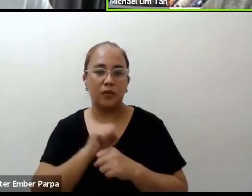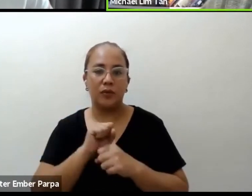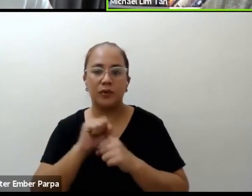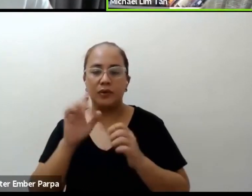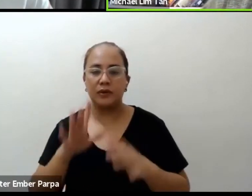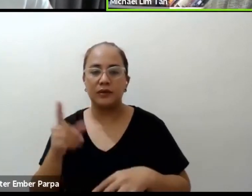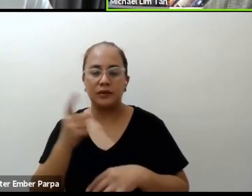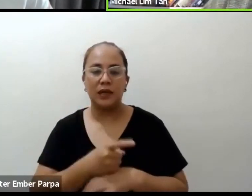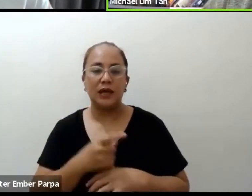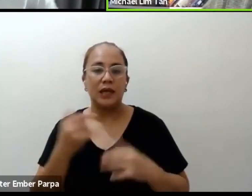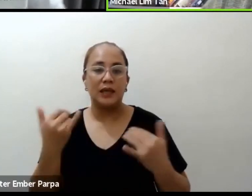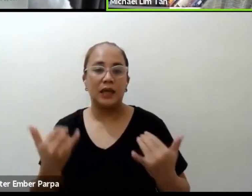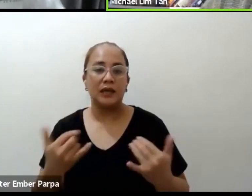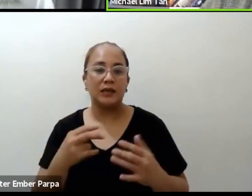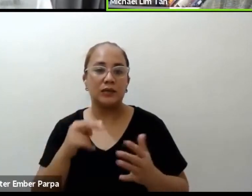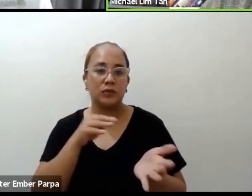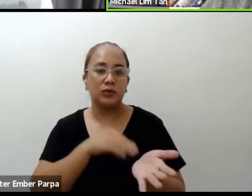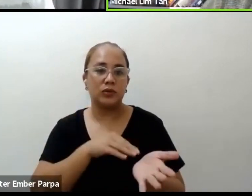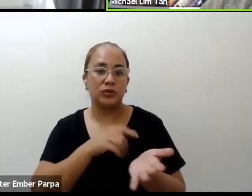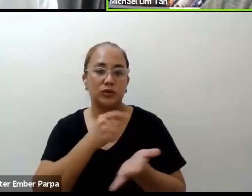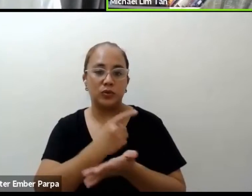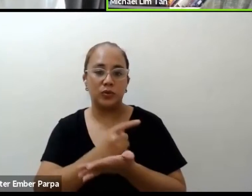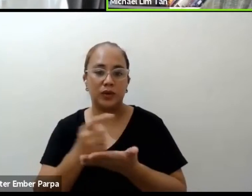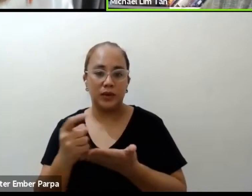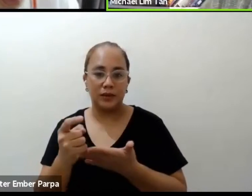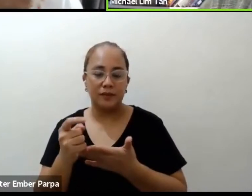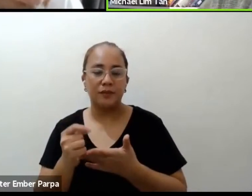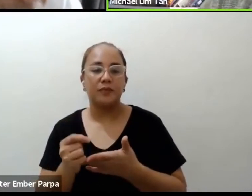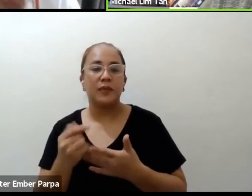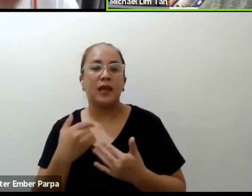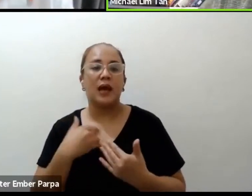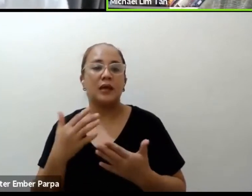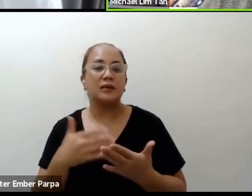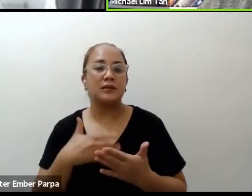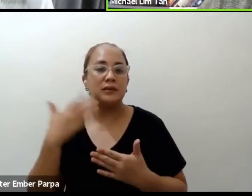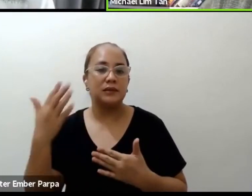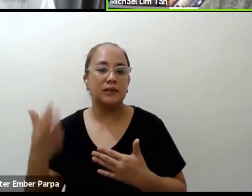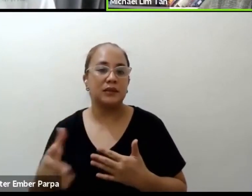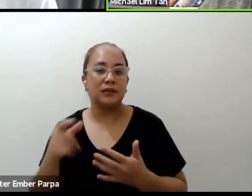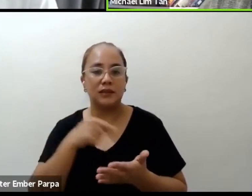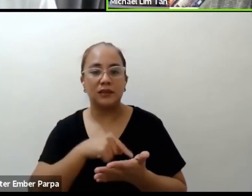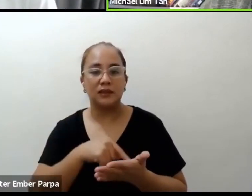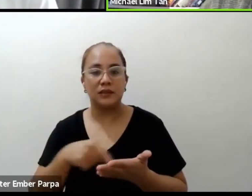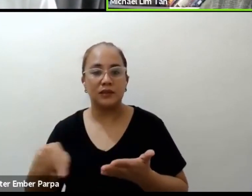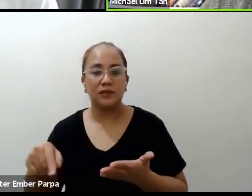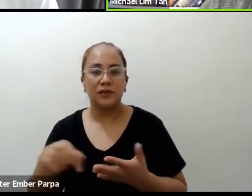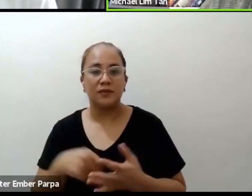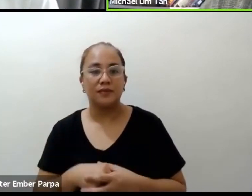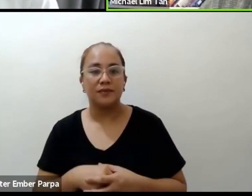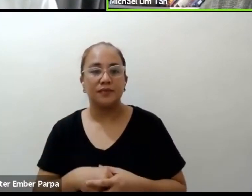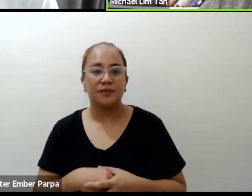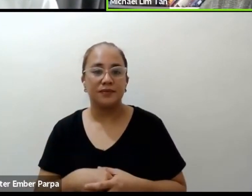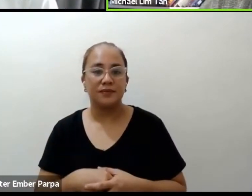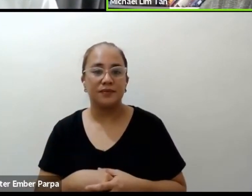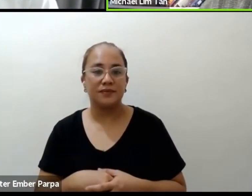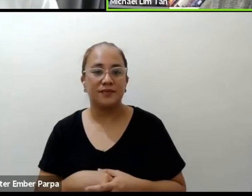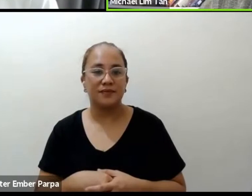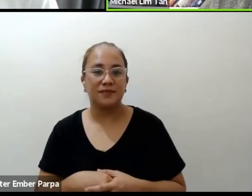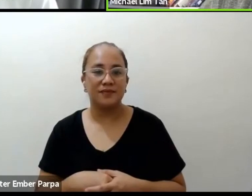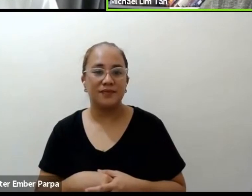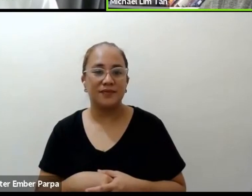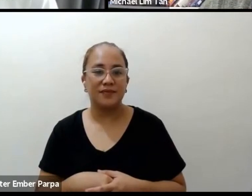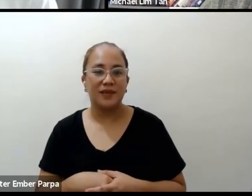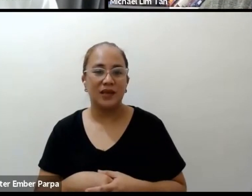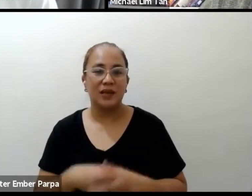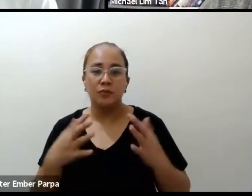At ngayon pala ay Nurses Week. And coming up this weekend is, ano pang mahalaga